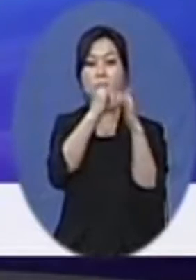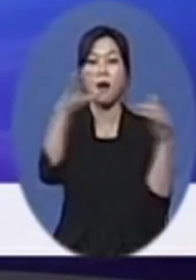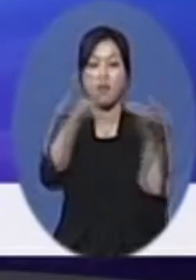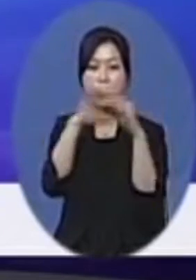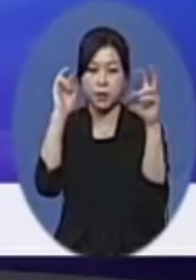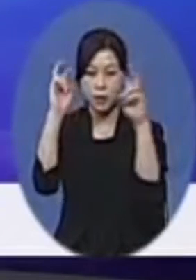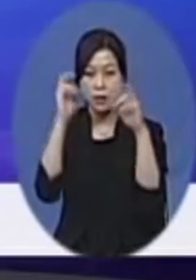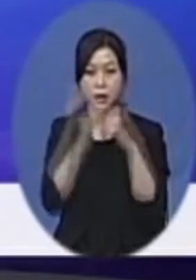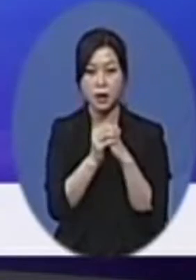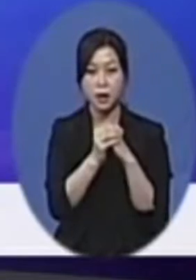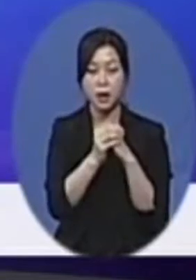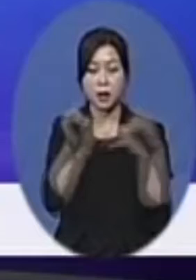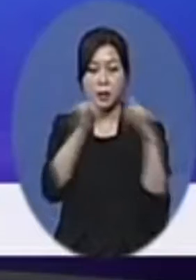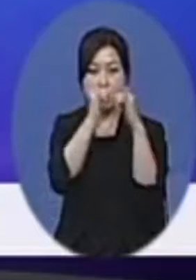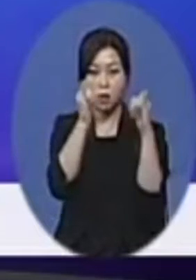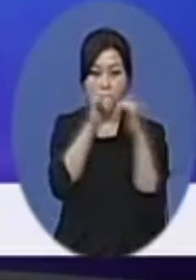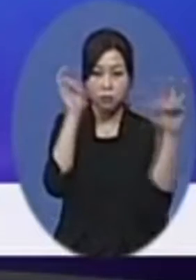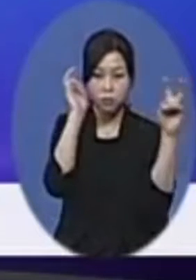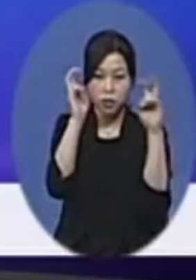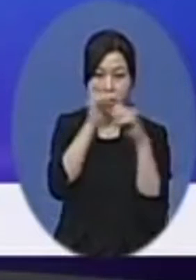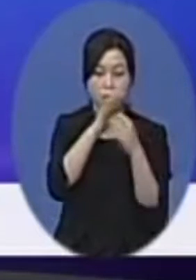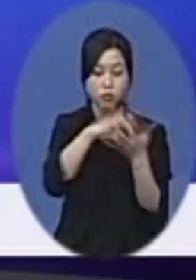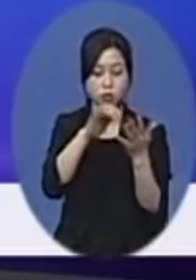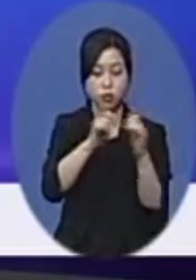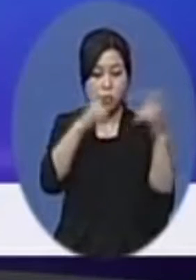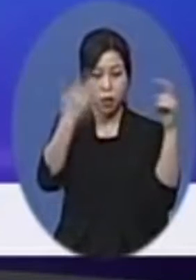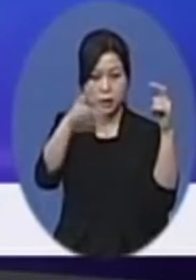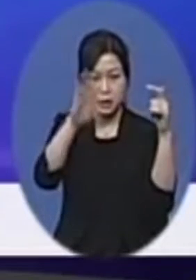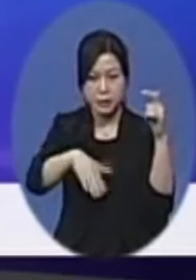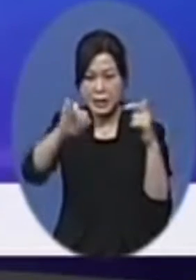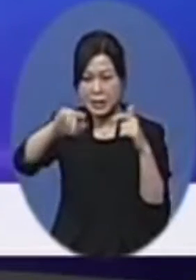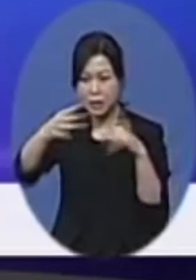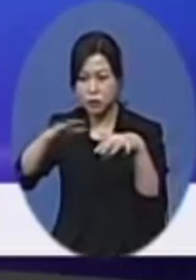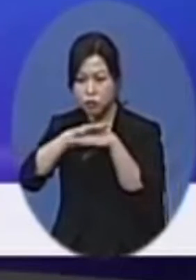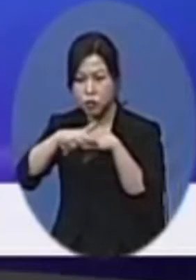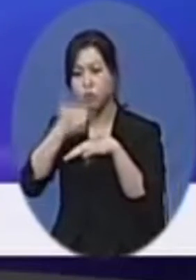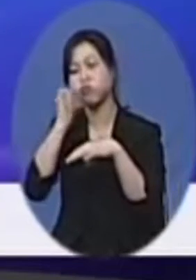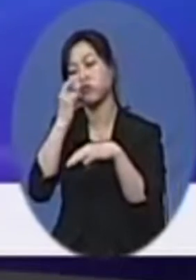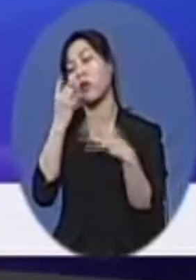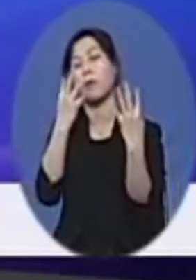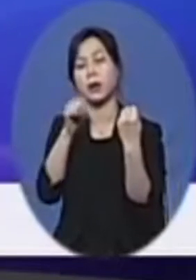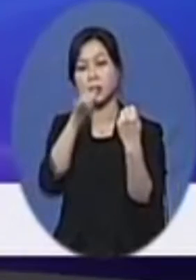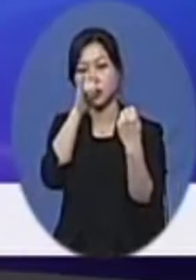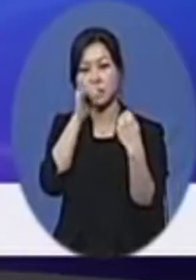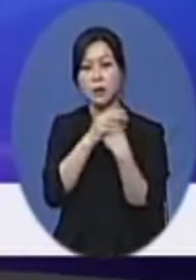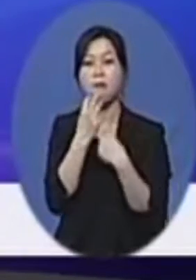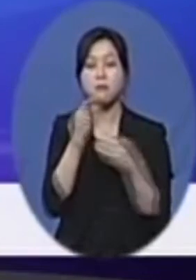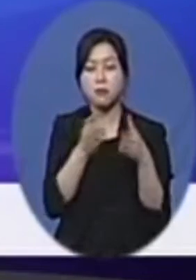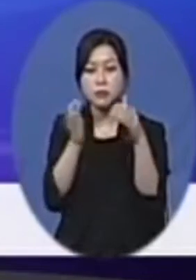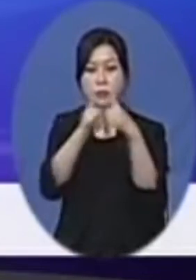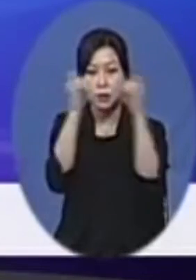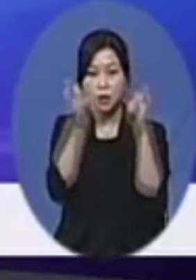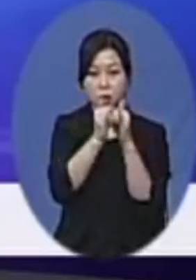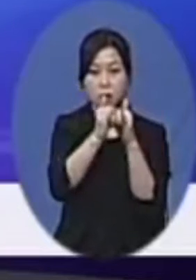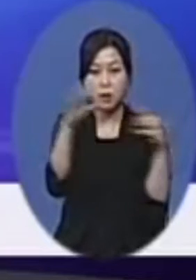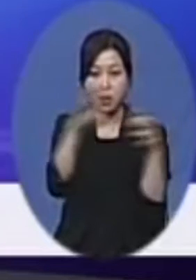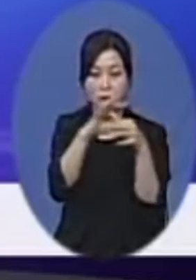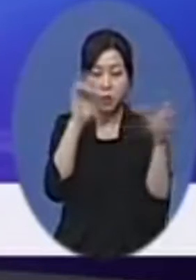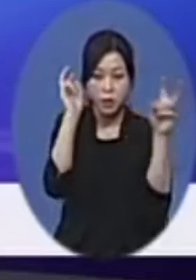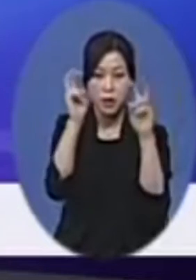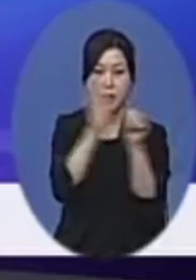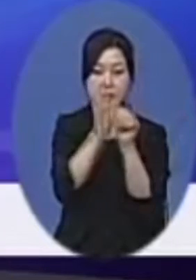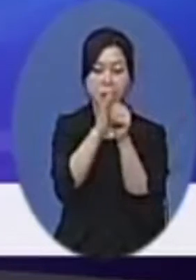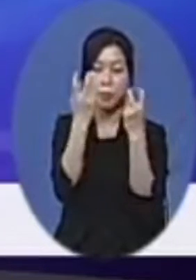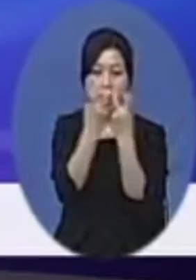기업이 양적으로는 많아지는 반면 질적인 면에서는 열악한 상황입니다. 이에 경기도가 사회적 기업 지원 방안을